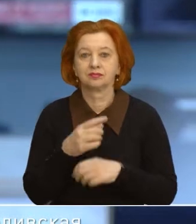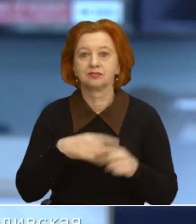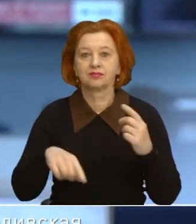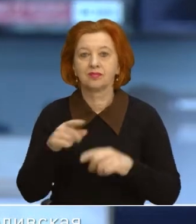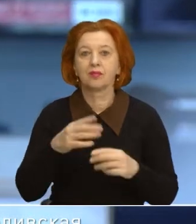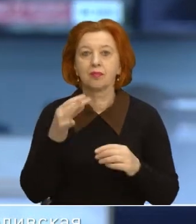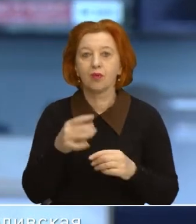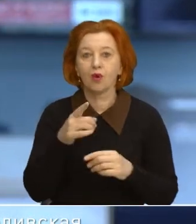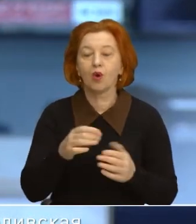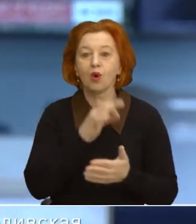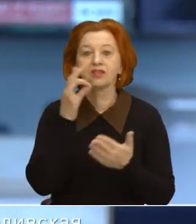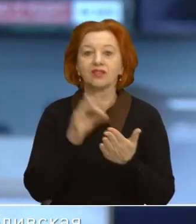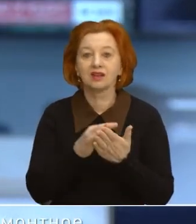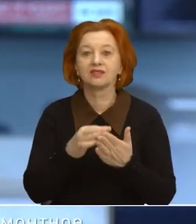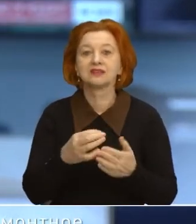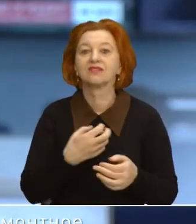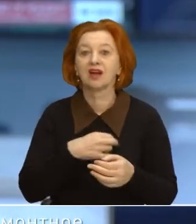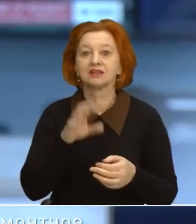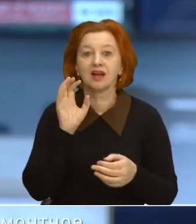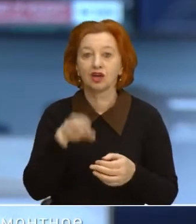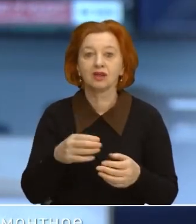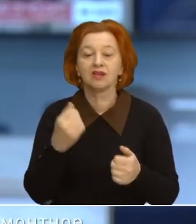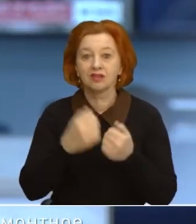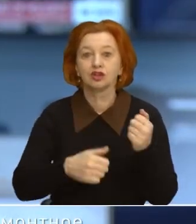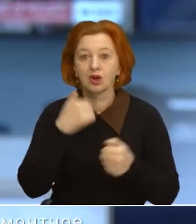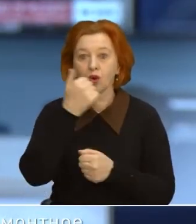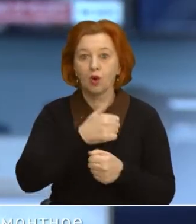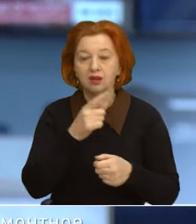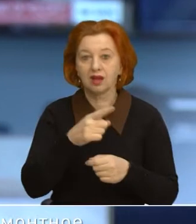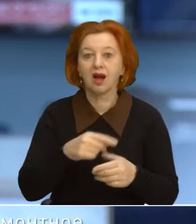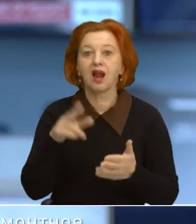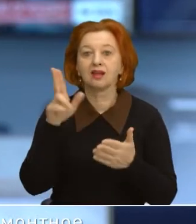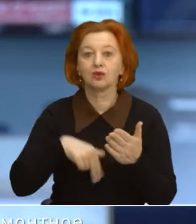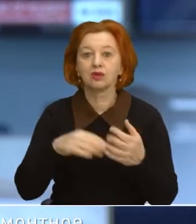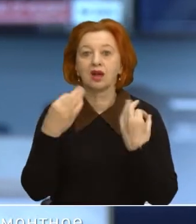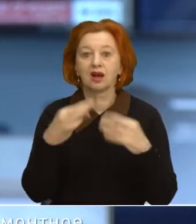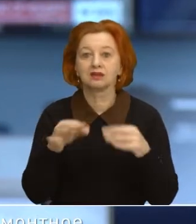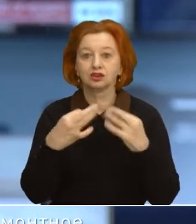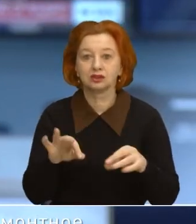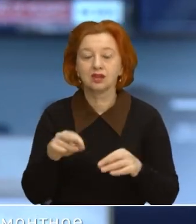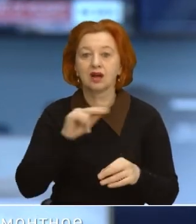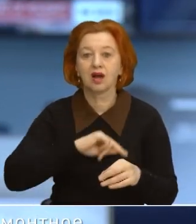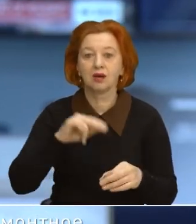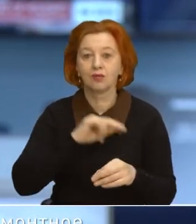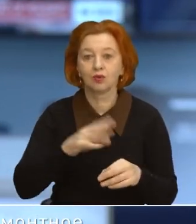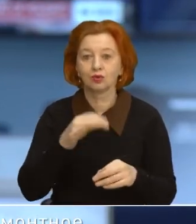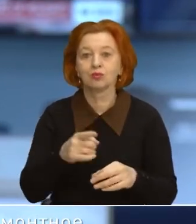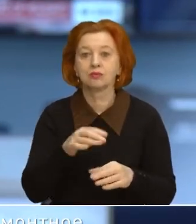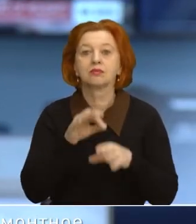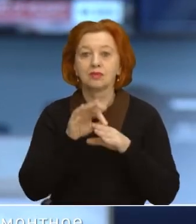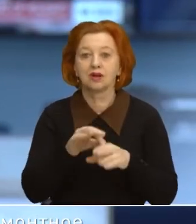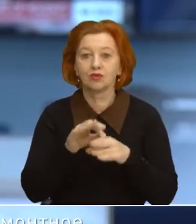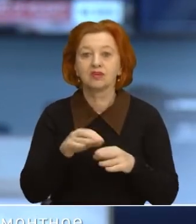Вместо уголовной ответственности – вознаграждение. Ежегодно инспекторы лицензионно-разрешительной работы Росгвардии и сотрудники